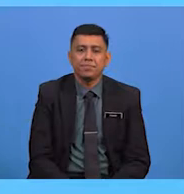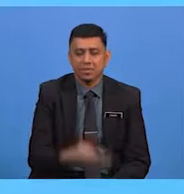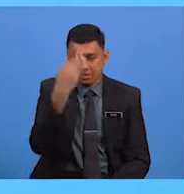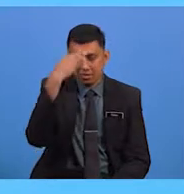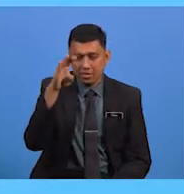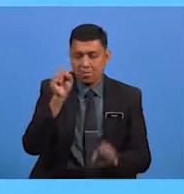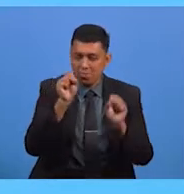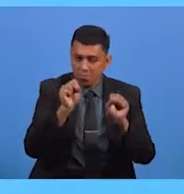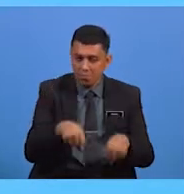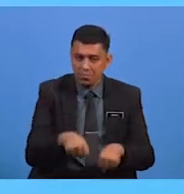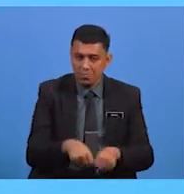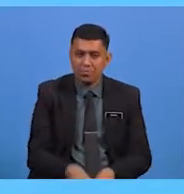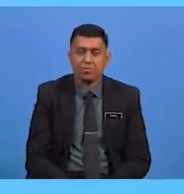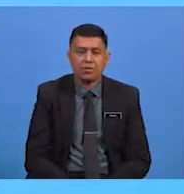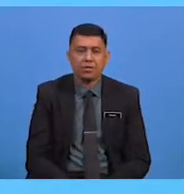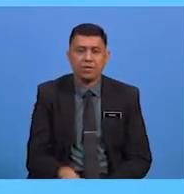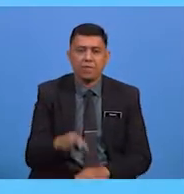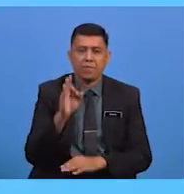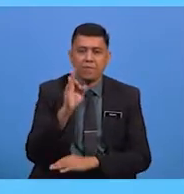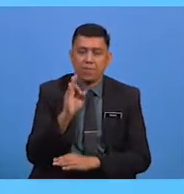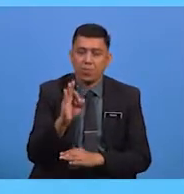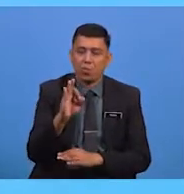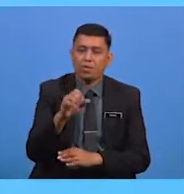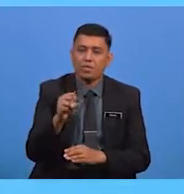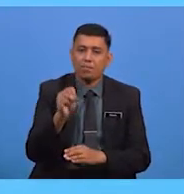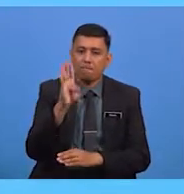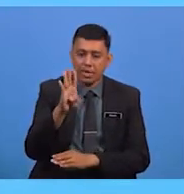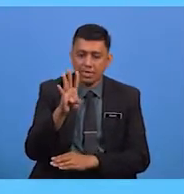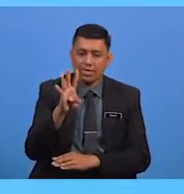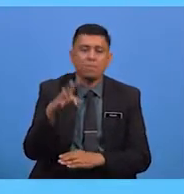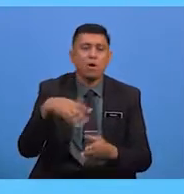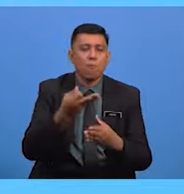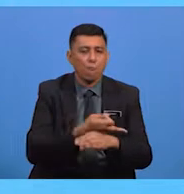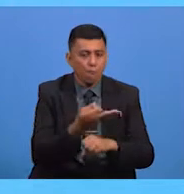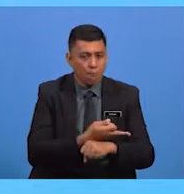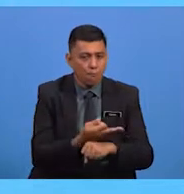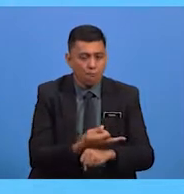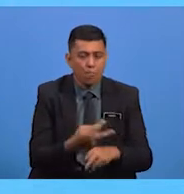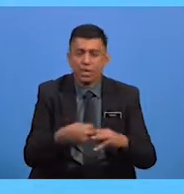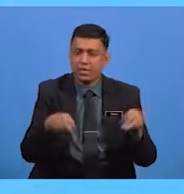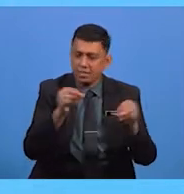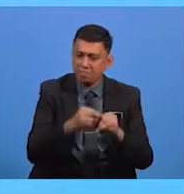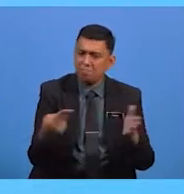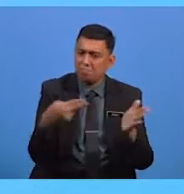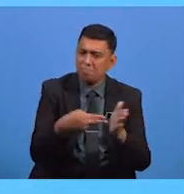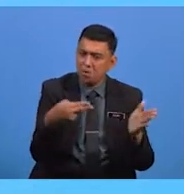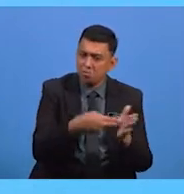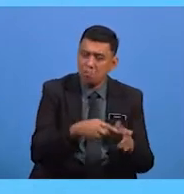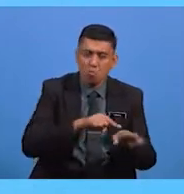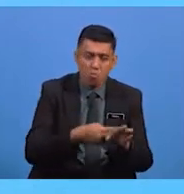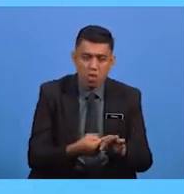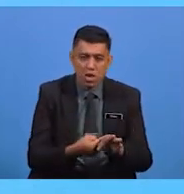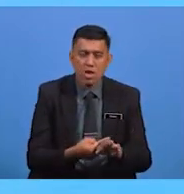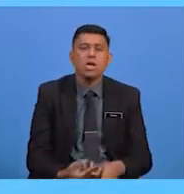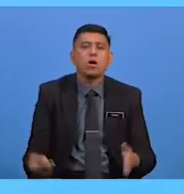membolehkan struktur kawalan ulangan for ini berfungsi, nilai mula ulangan, nilai tamat ulangan